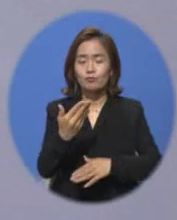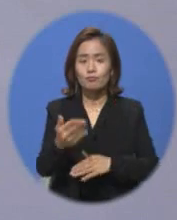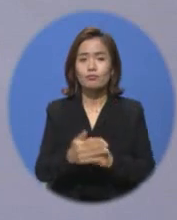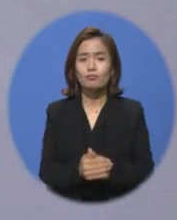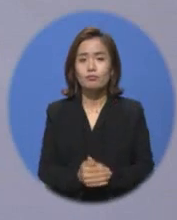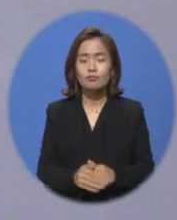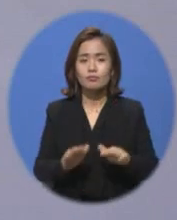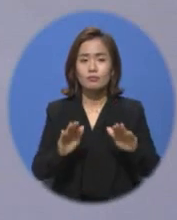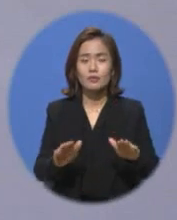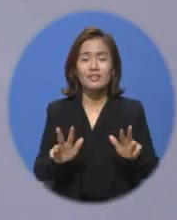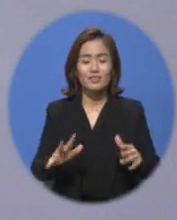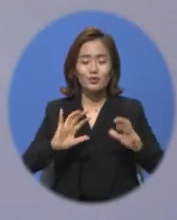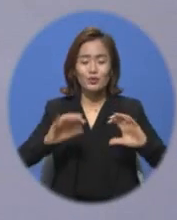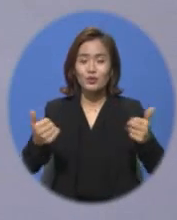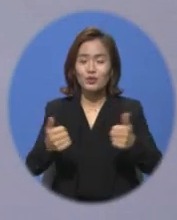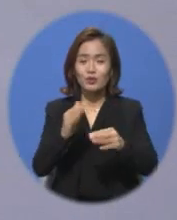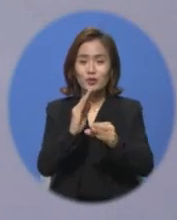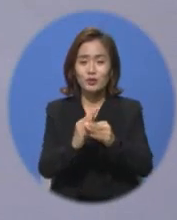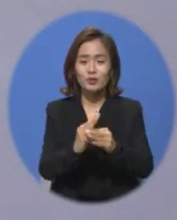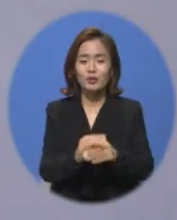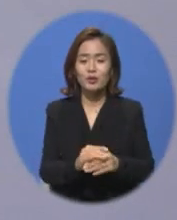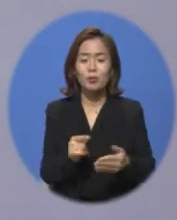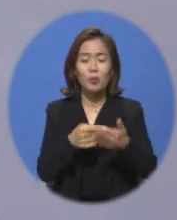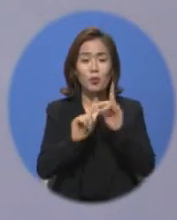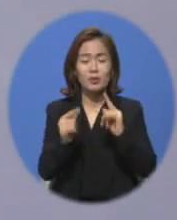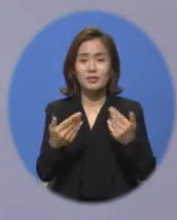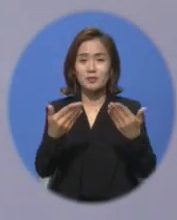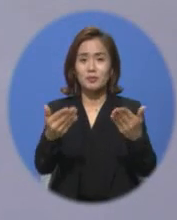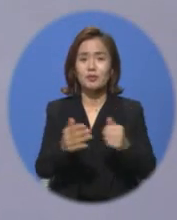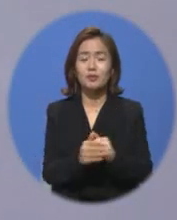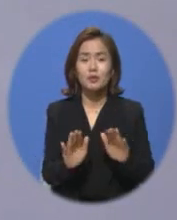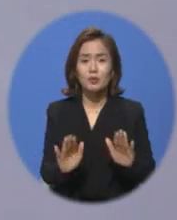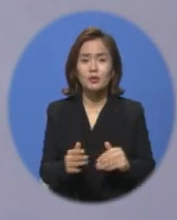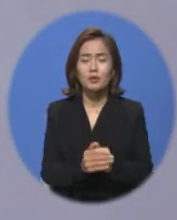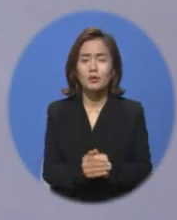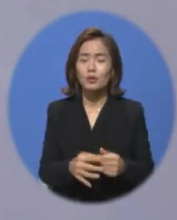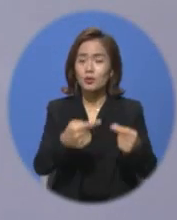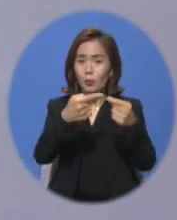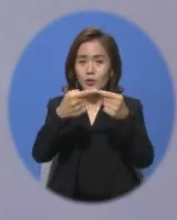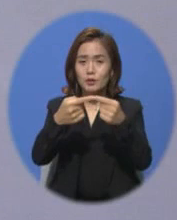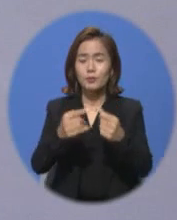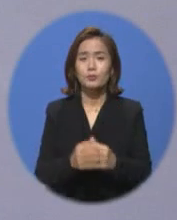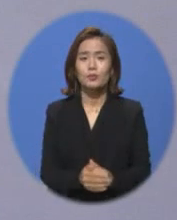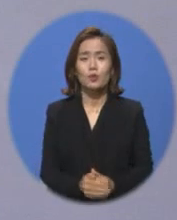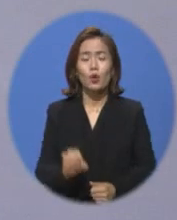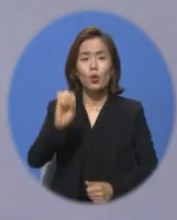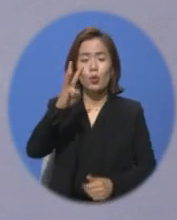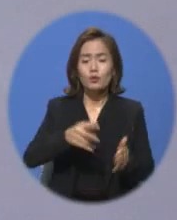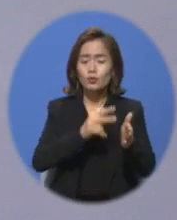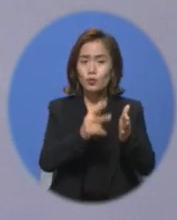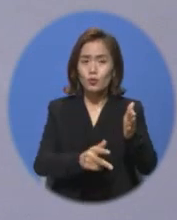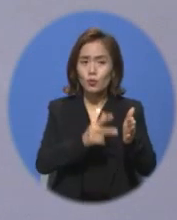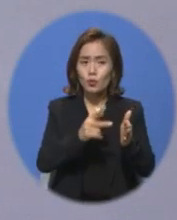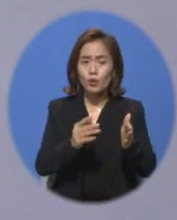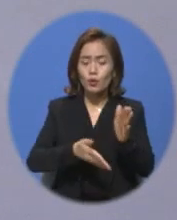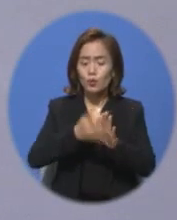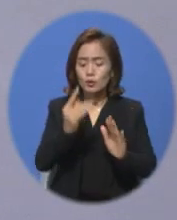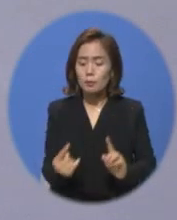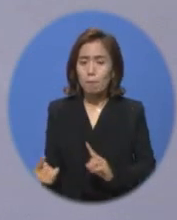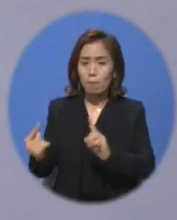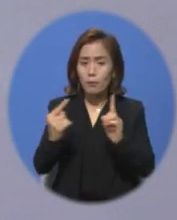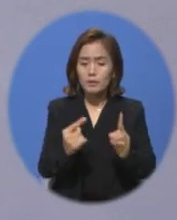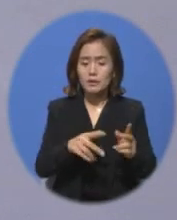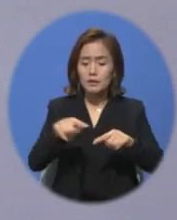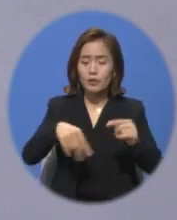먼저,현직주의원으로서말씀드리겠습니다 .1단계사업으로광주역도시재생뉴딜사업에 500억원의예산을확보했습니다